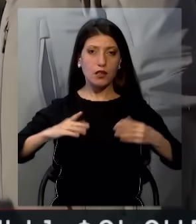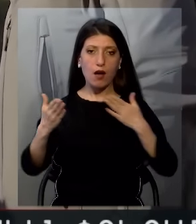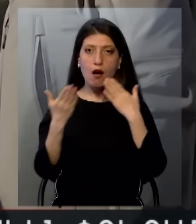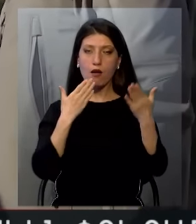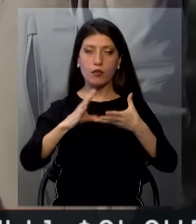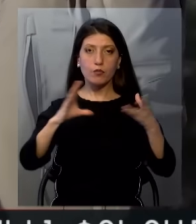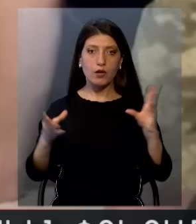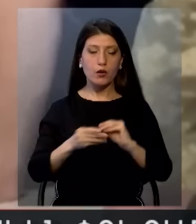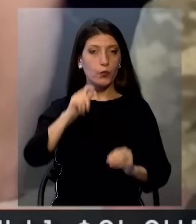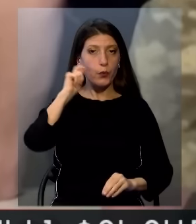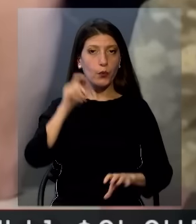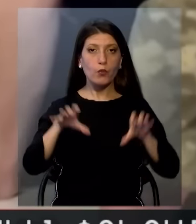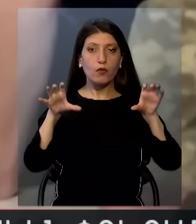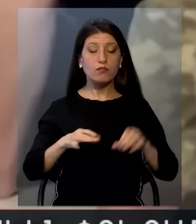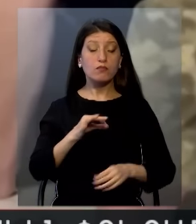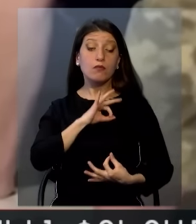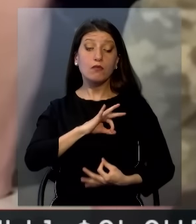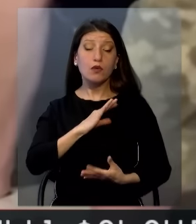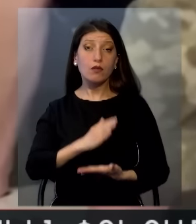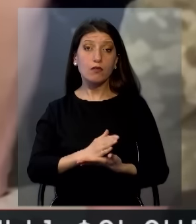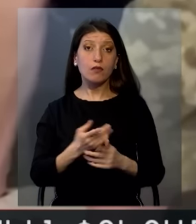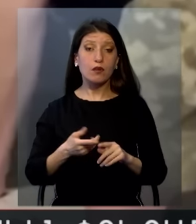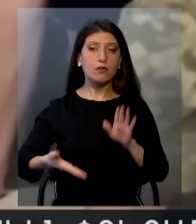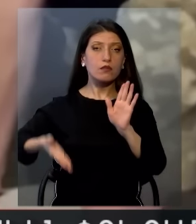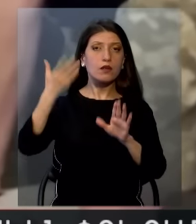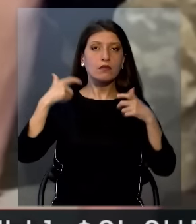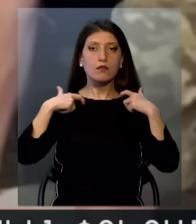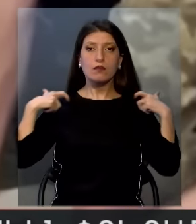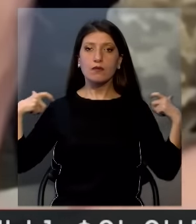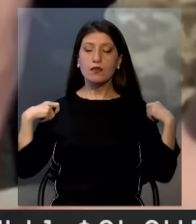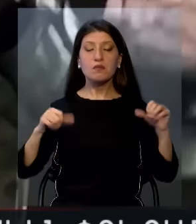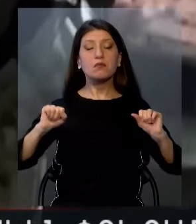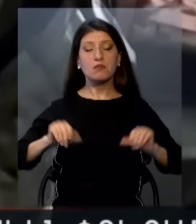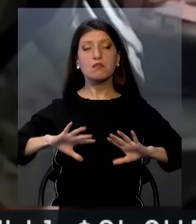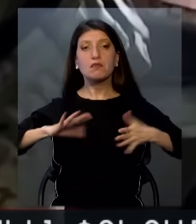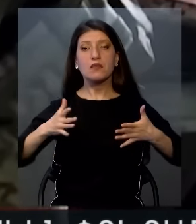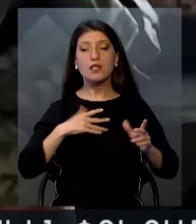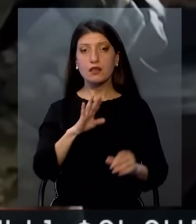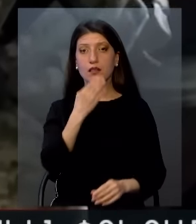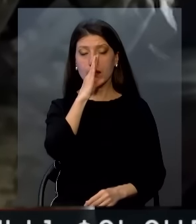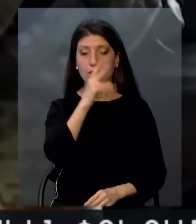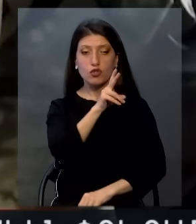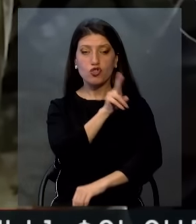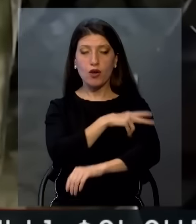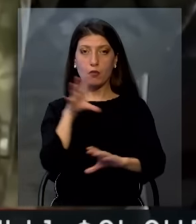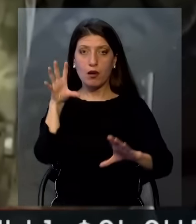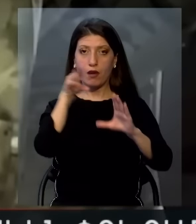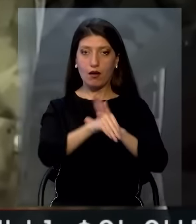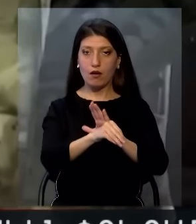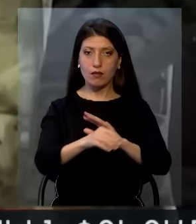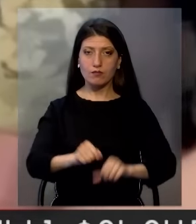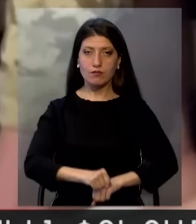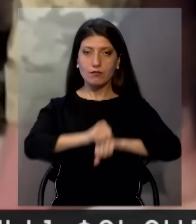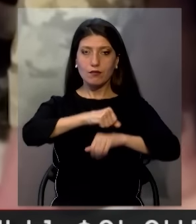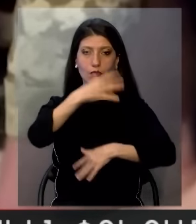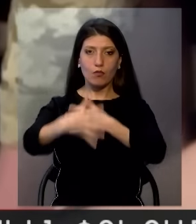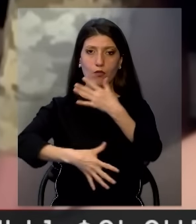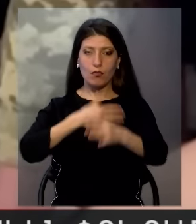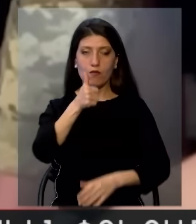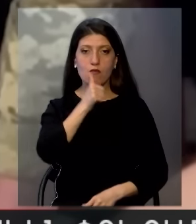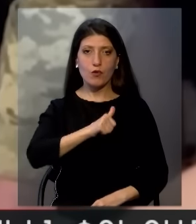հետ։ Ուկրաինայի նախագահը մտավախություն ունի, որ նախկին հրամանատարը կարող է իր հակառակորդների ուժերի ճամբար անցնել ու հեղաշրջում